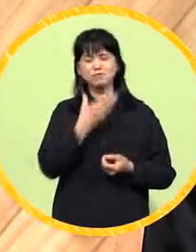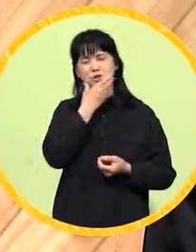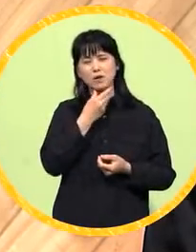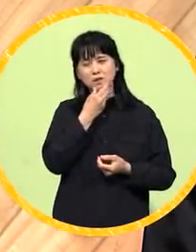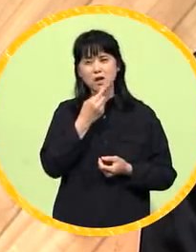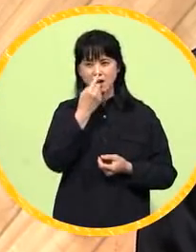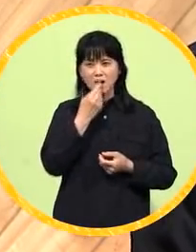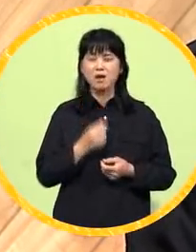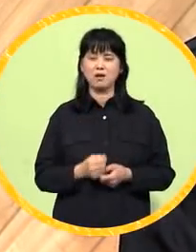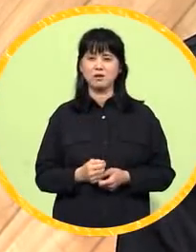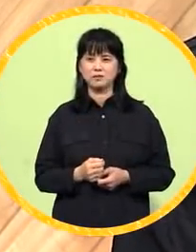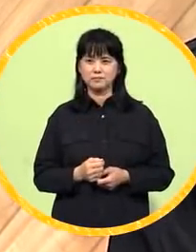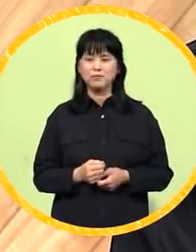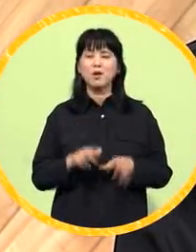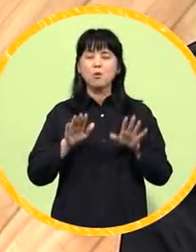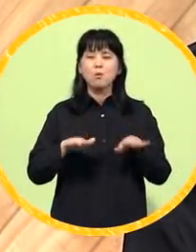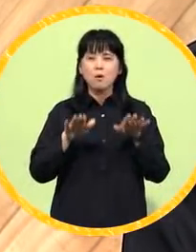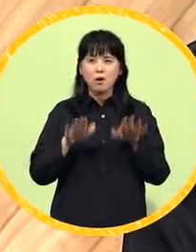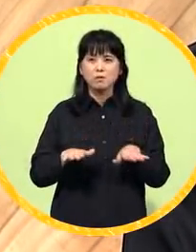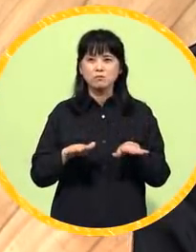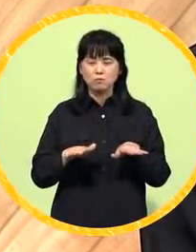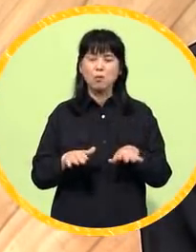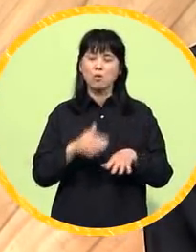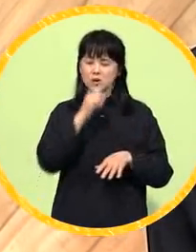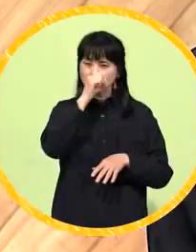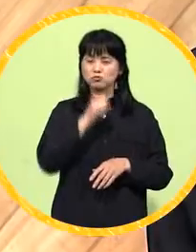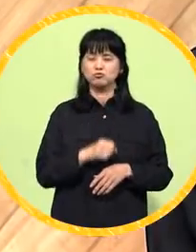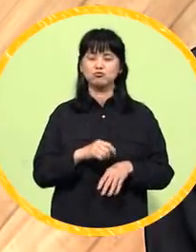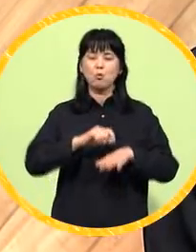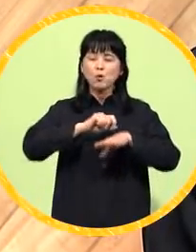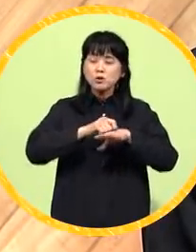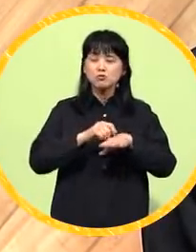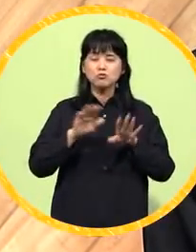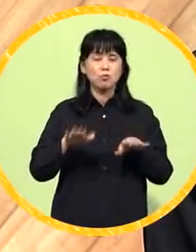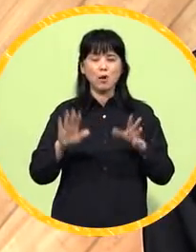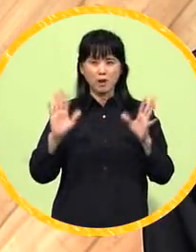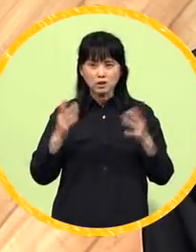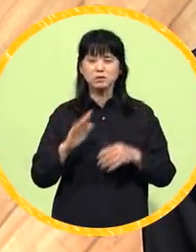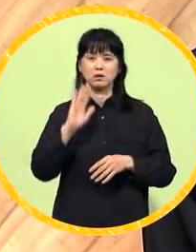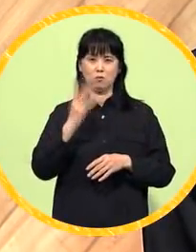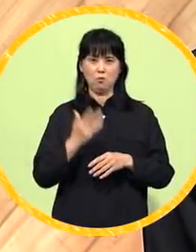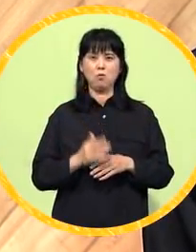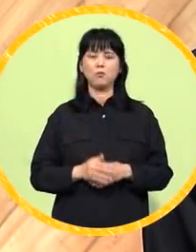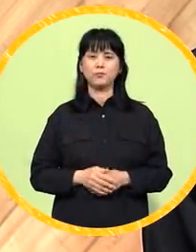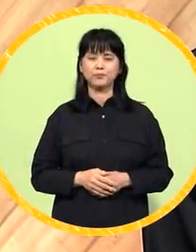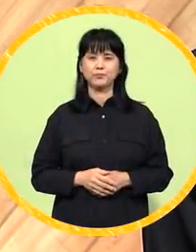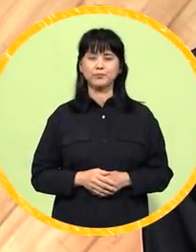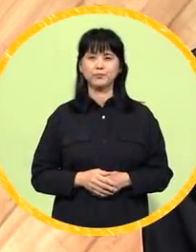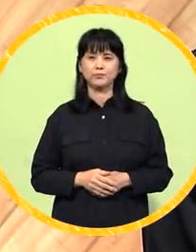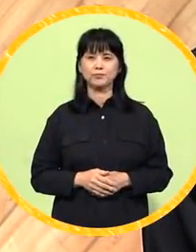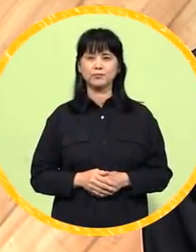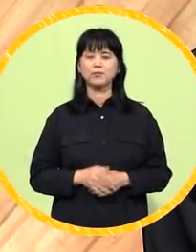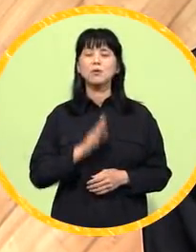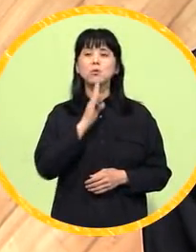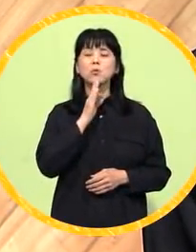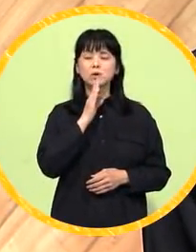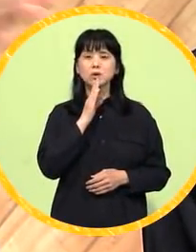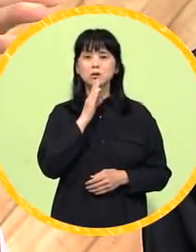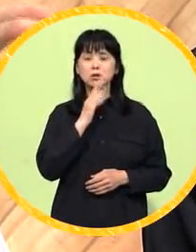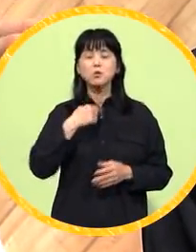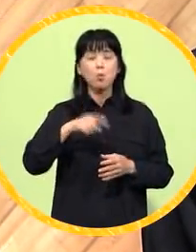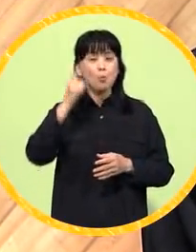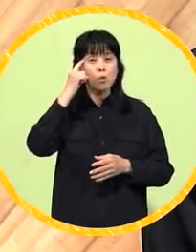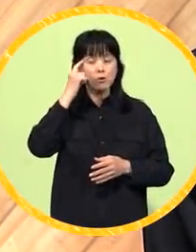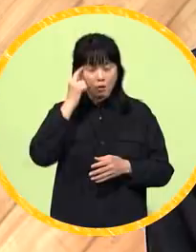長渕日常今回ももう素敵でちょっとお肉は今回ないんですよもでもあの本当に思い立ったら